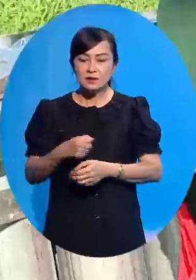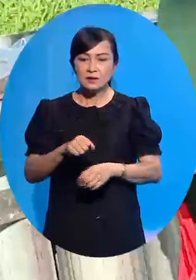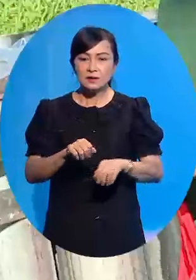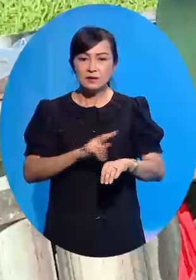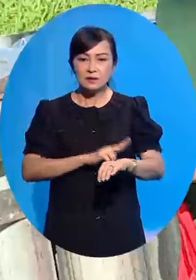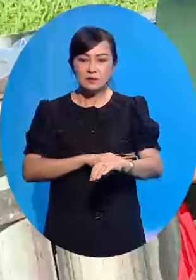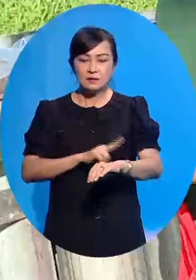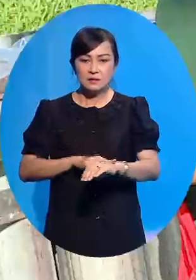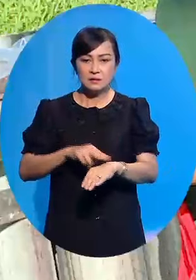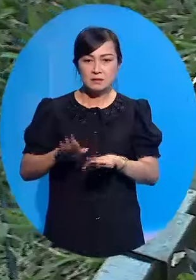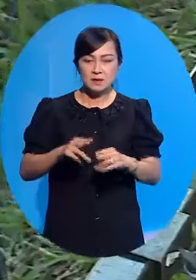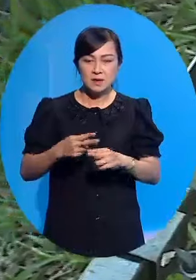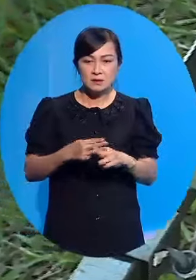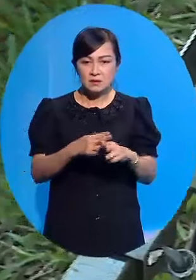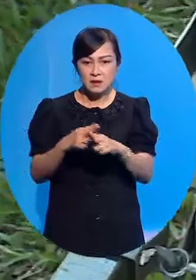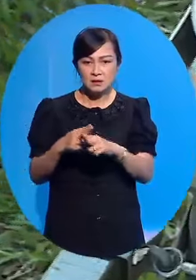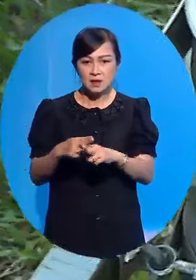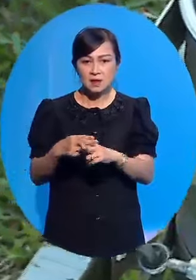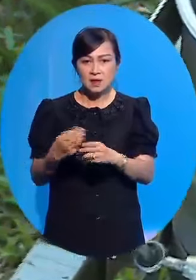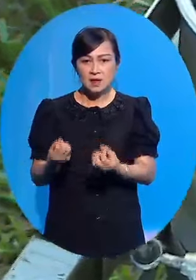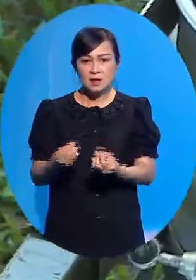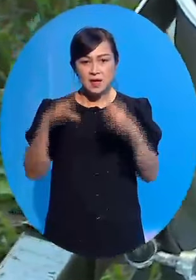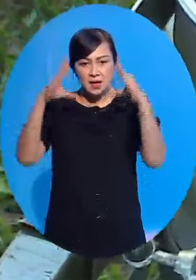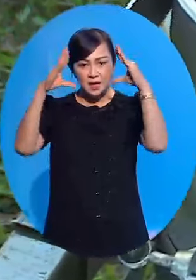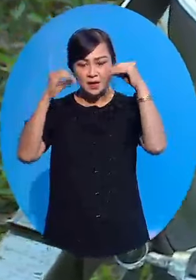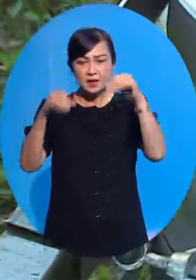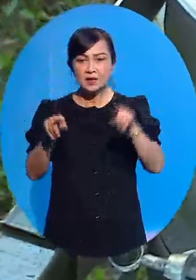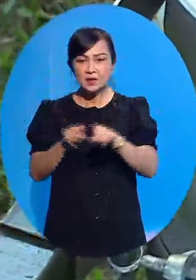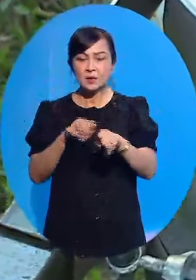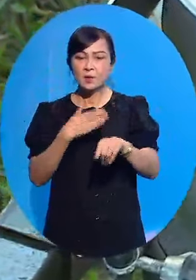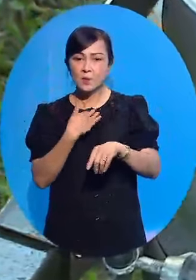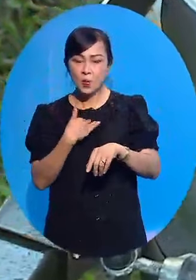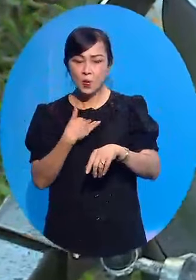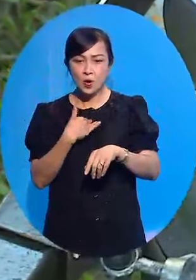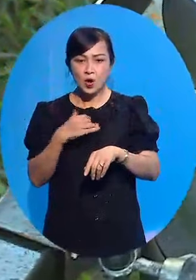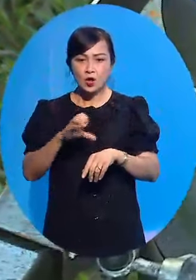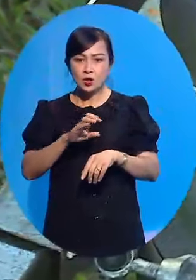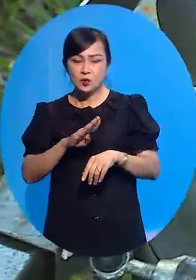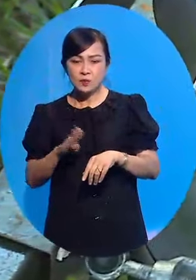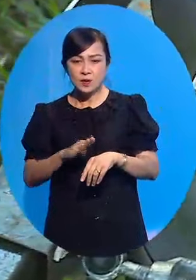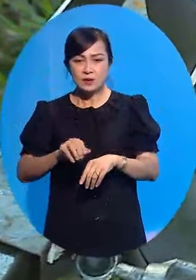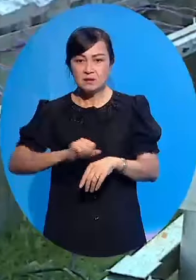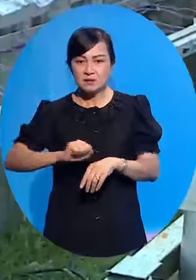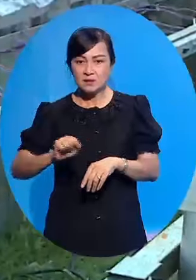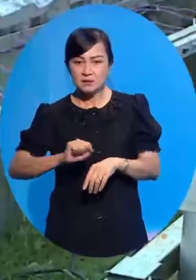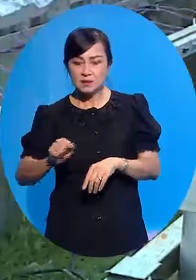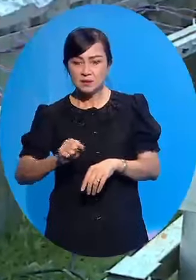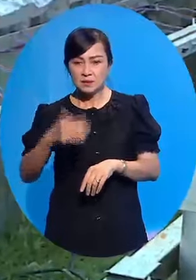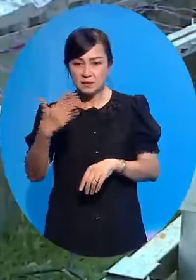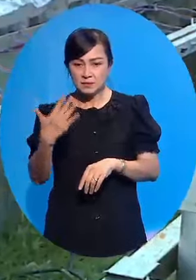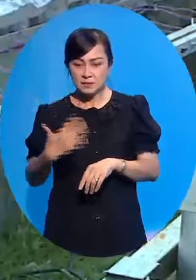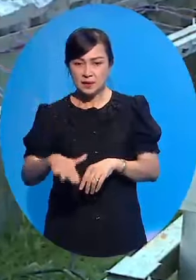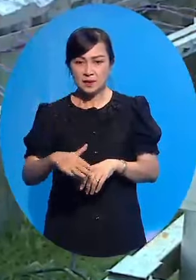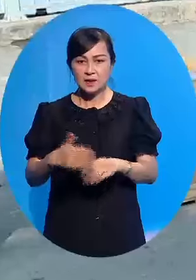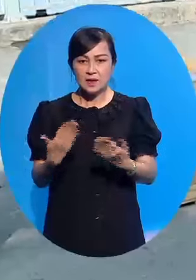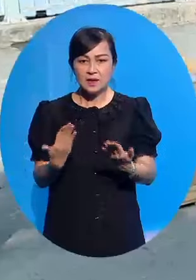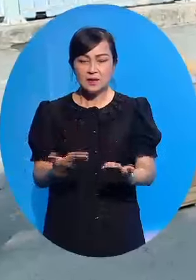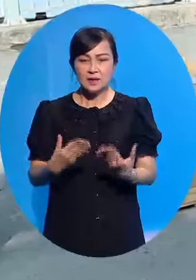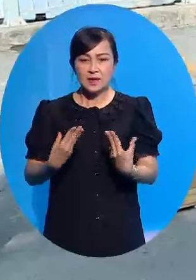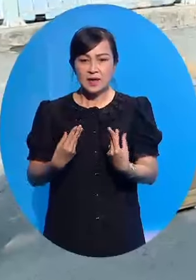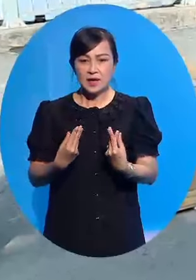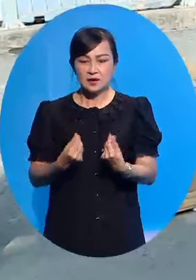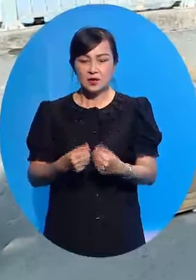thực hiện cẩn thận để có thể dễ dàng tạo nên những hình ảnh như mong muốn. Các công tác chuẩn bị đang gấp rút, nhanh chóng hoàn tất, nhưng các yếu tố an